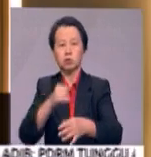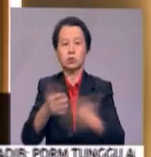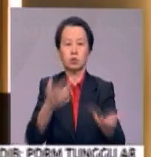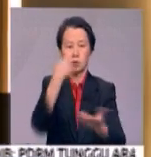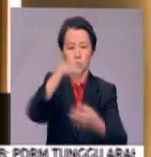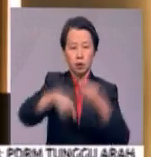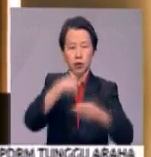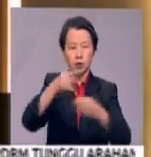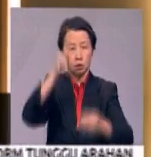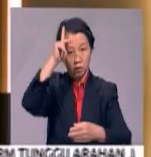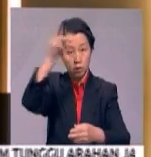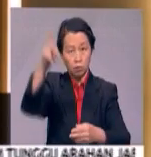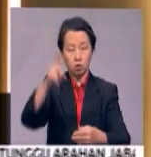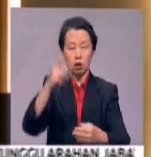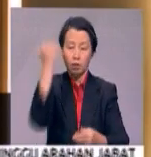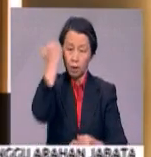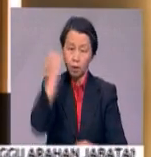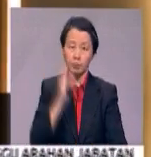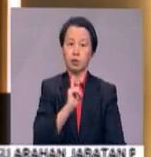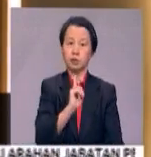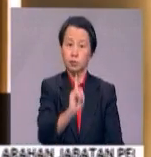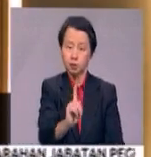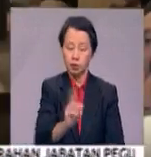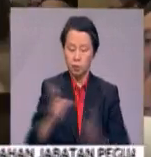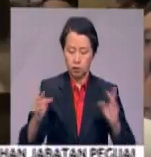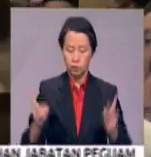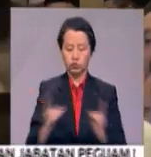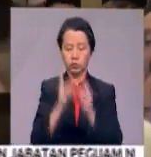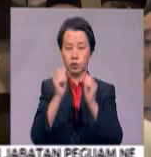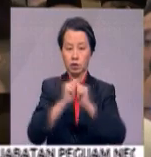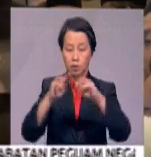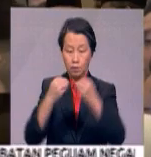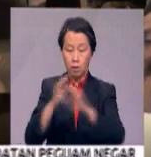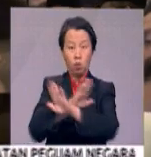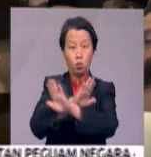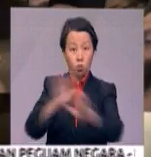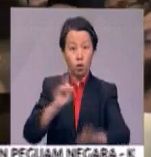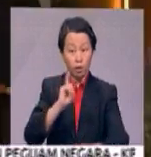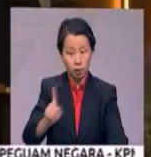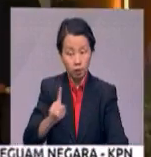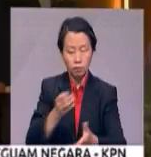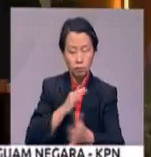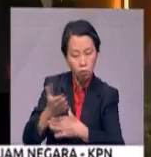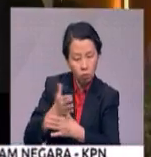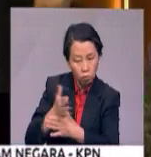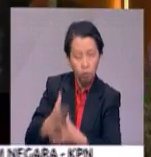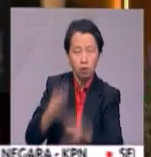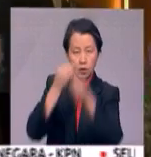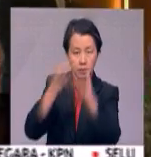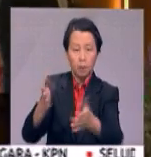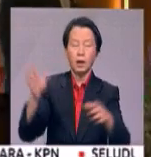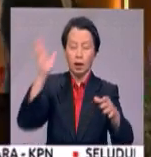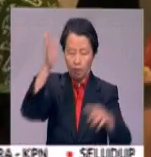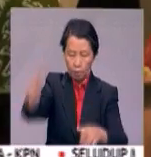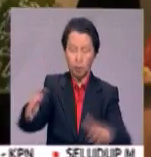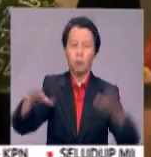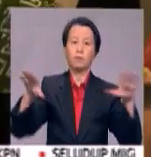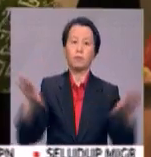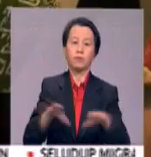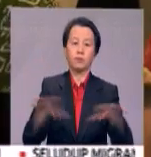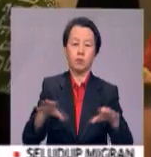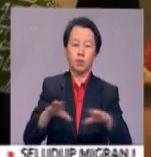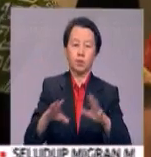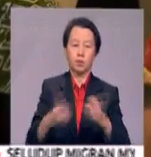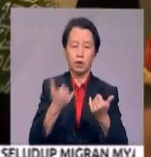penjelasan mengenai konsep maqasid syariah. Perjumpaan dengan masyarakat bukan Islam untuk berkongsi maklumat tersebut akan turut diadakan.